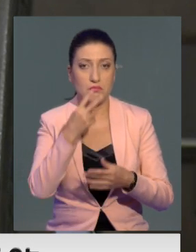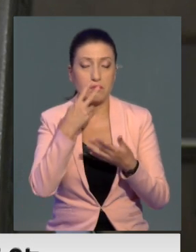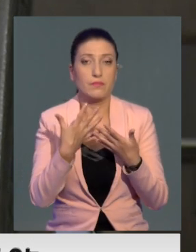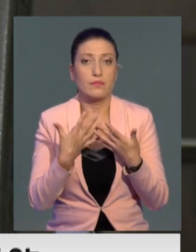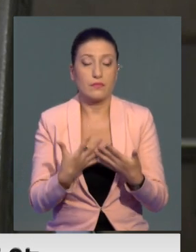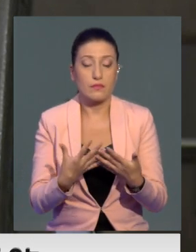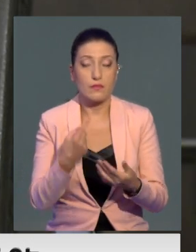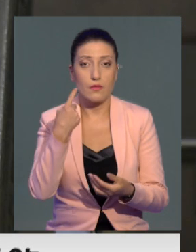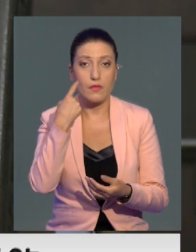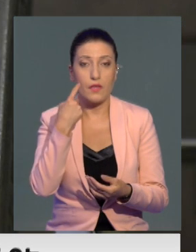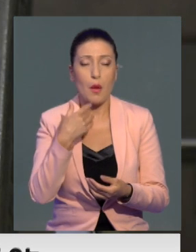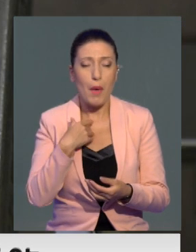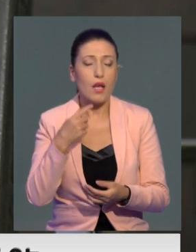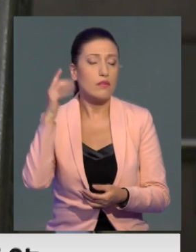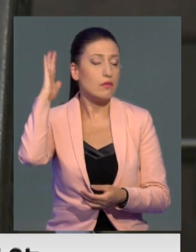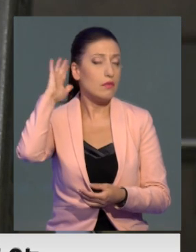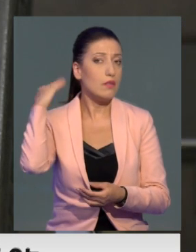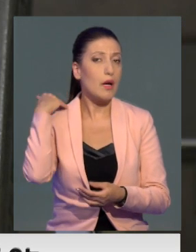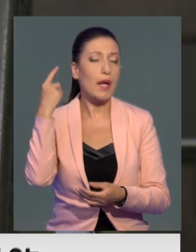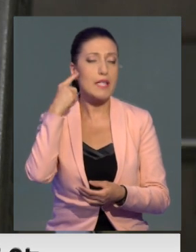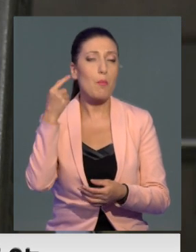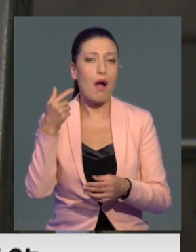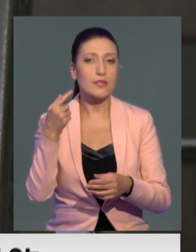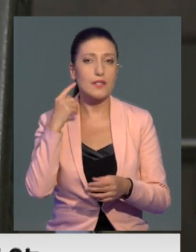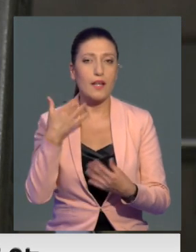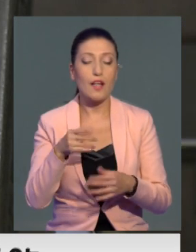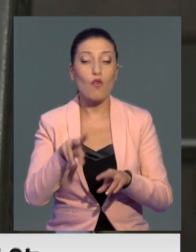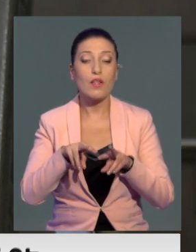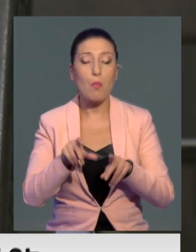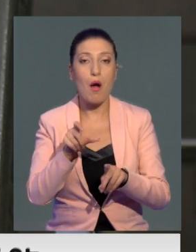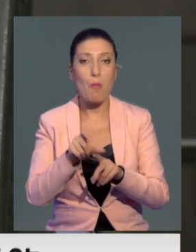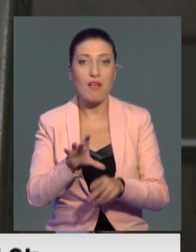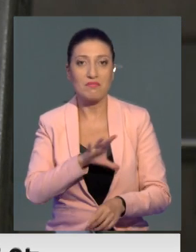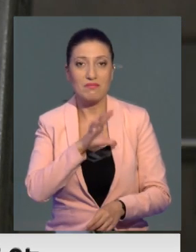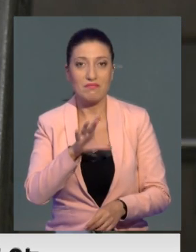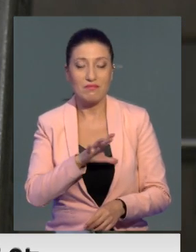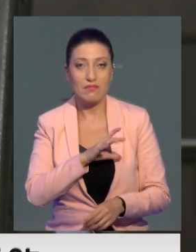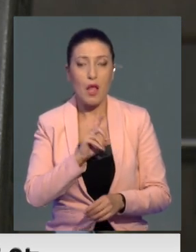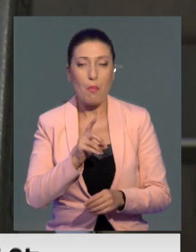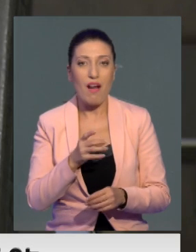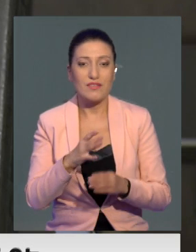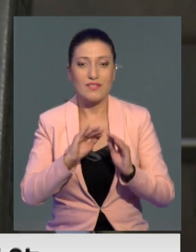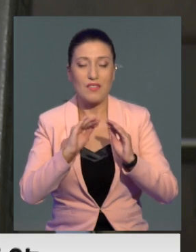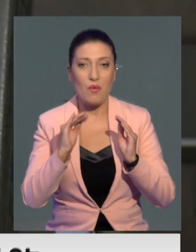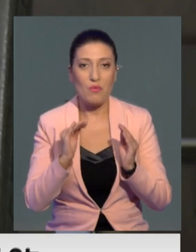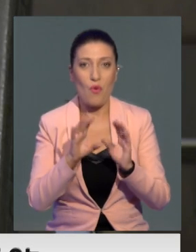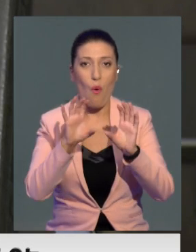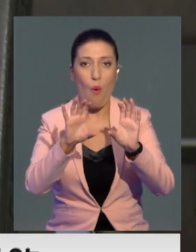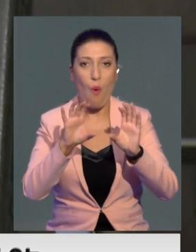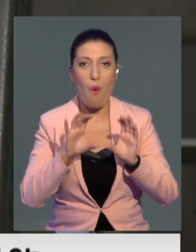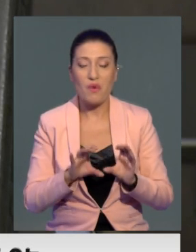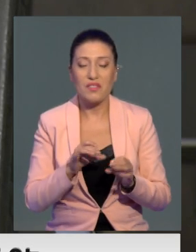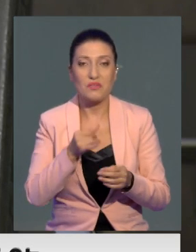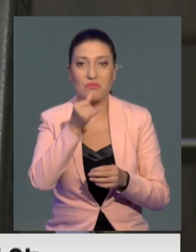աչքի առաջ, բայց մենք իմացել ենք, որ այ հիմա այդ բանը տեղի է ունենում, բայց այնպիսի սահմանափակումներ ա եղել օրենսդրությամբ, որ